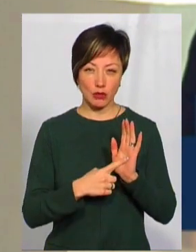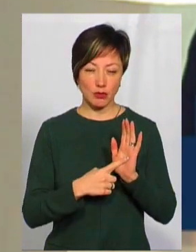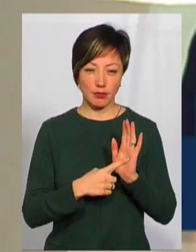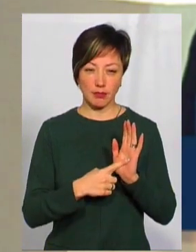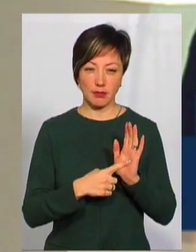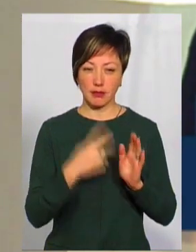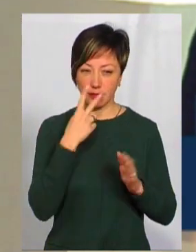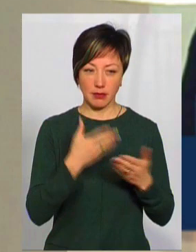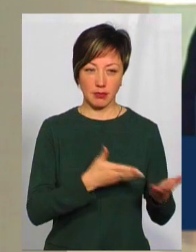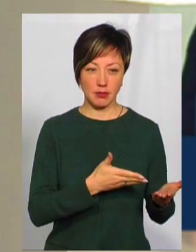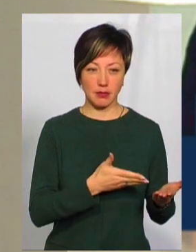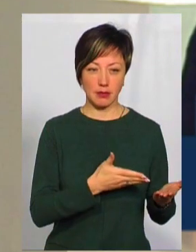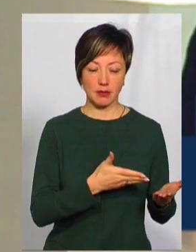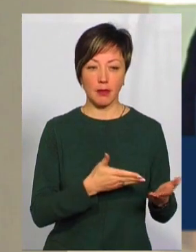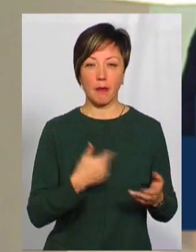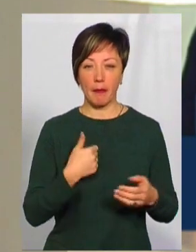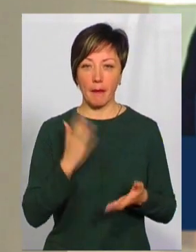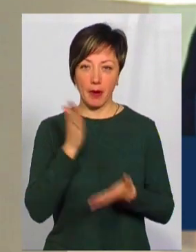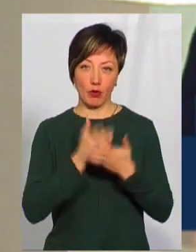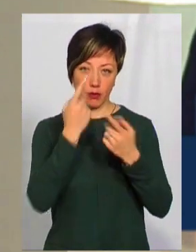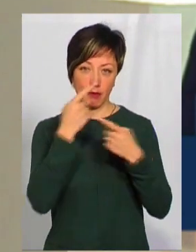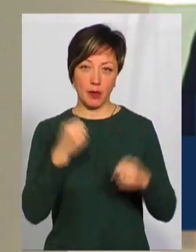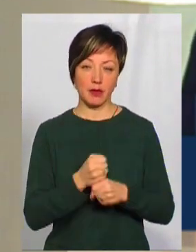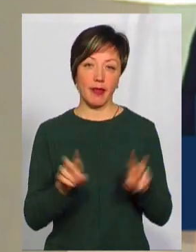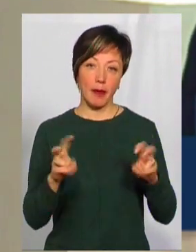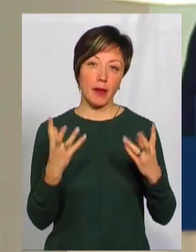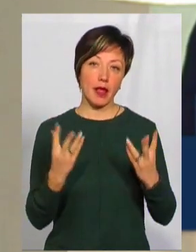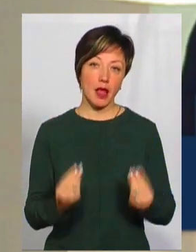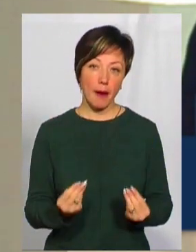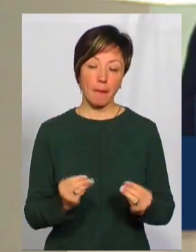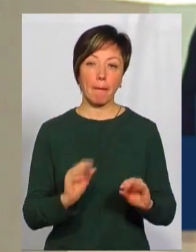096-688-5068. Ми працюємо наживо. Тема дня також